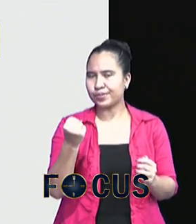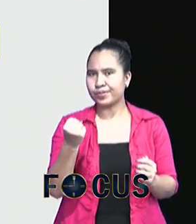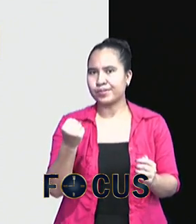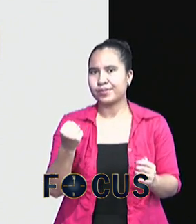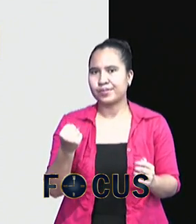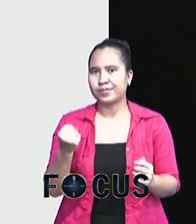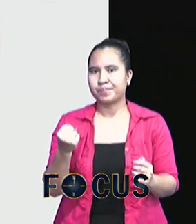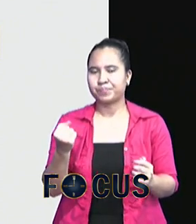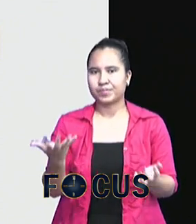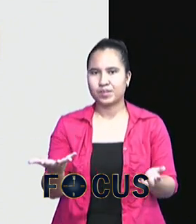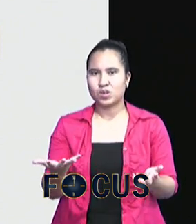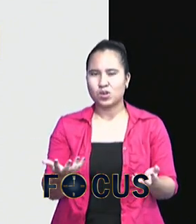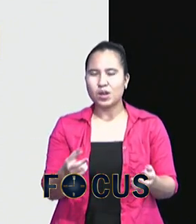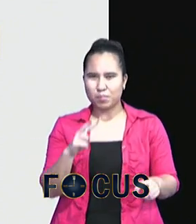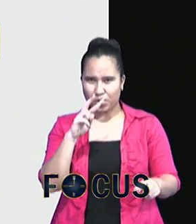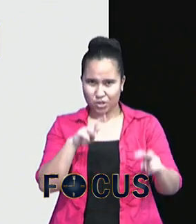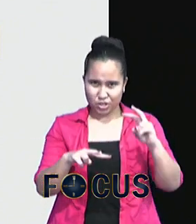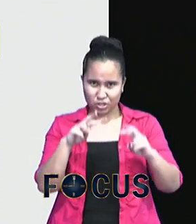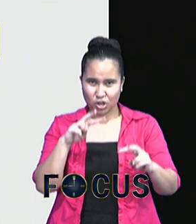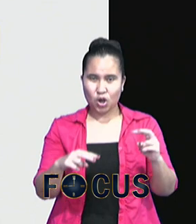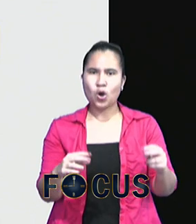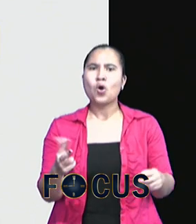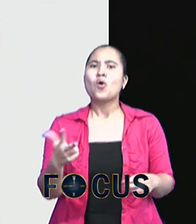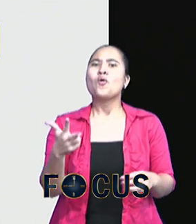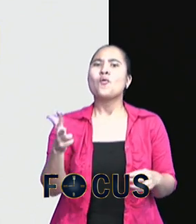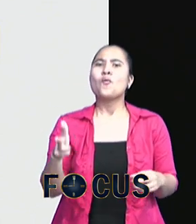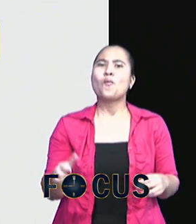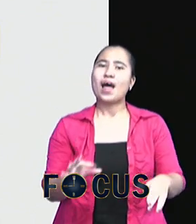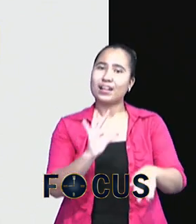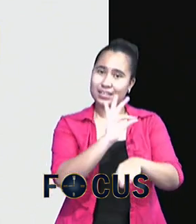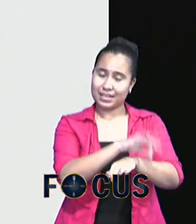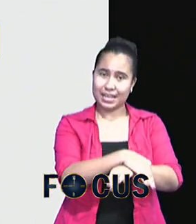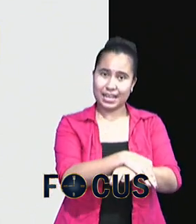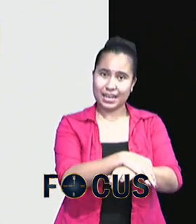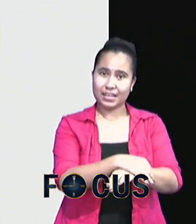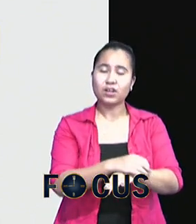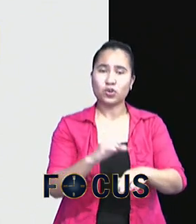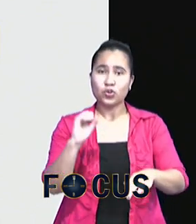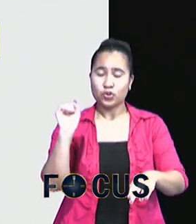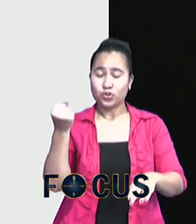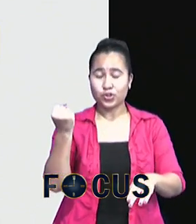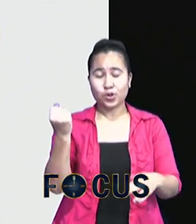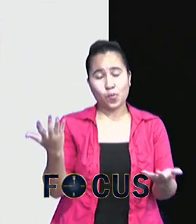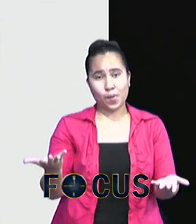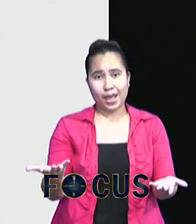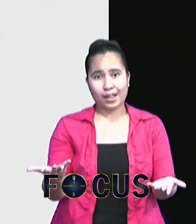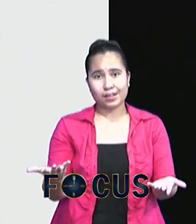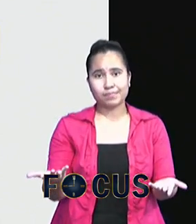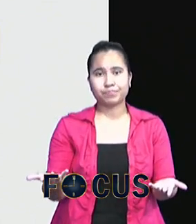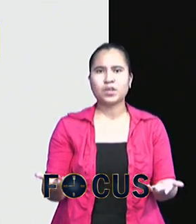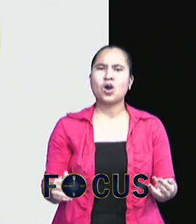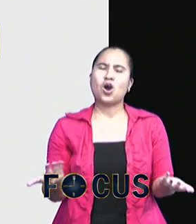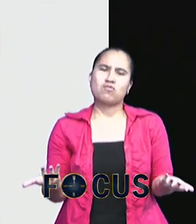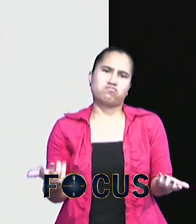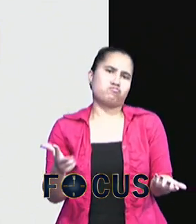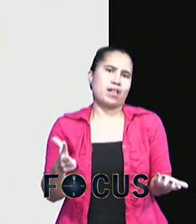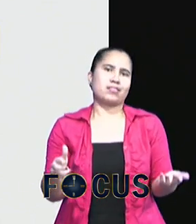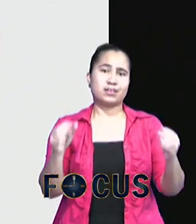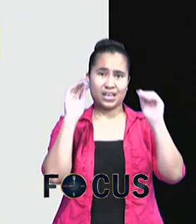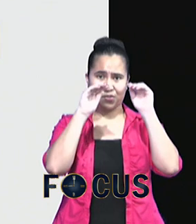welke leerkrachten kunnen daar wel mee omgaan, met welke programma's werken ze. En welke informatie hebt u nog meer